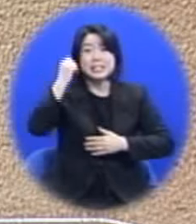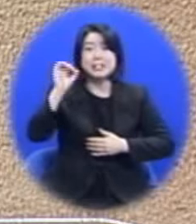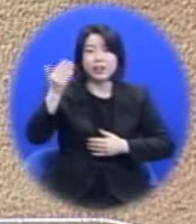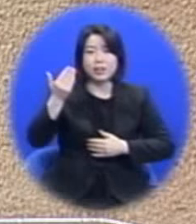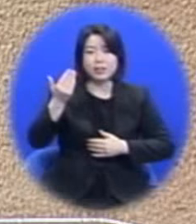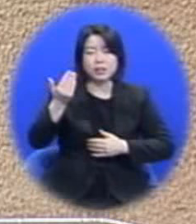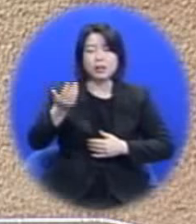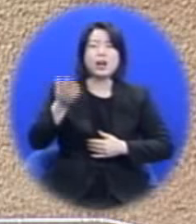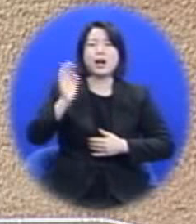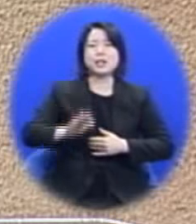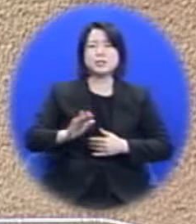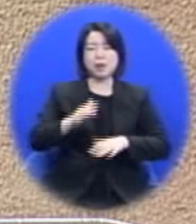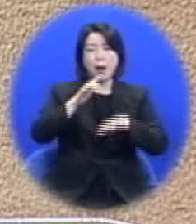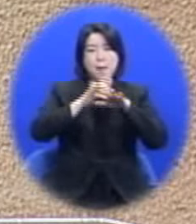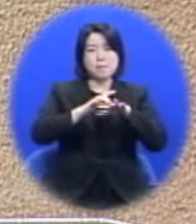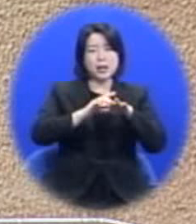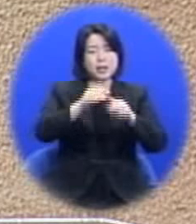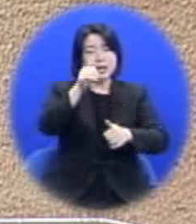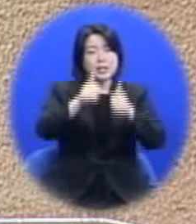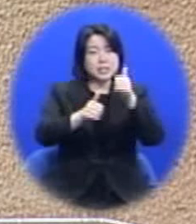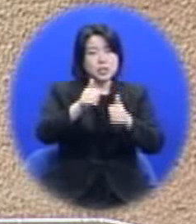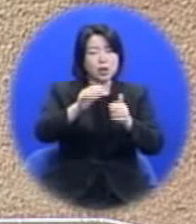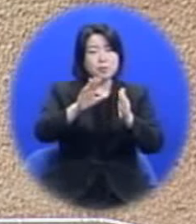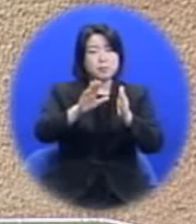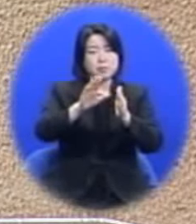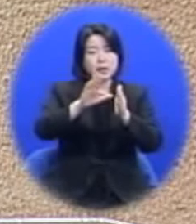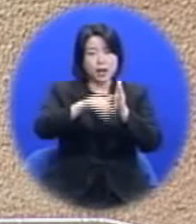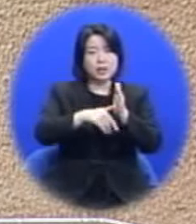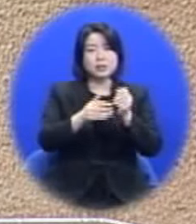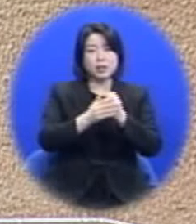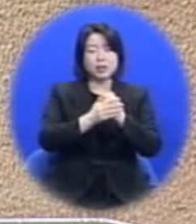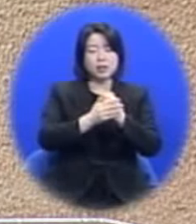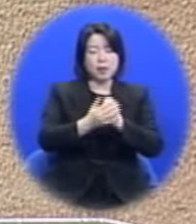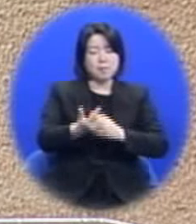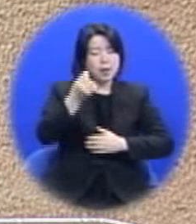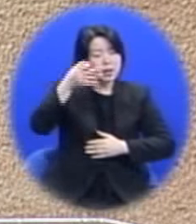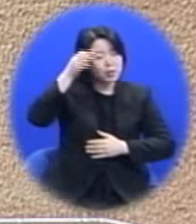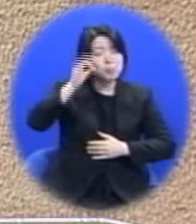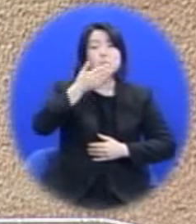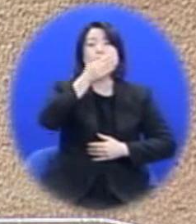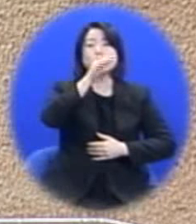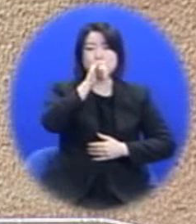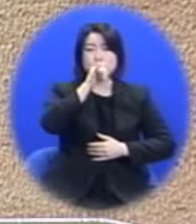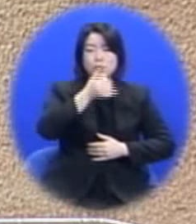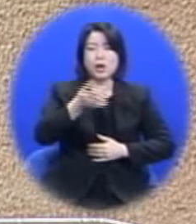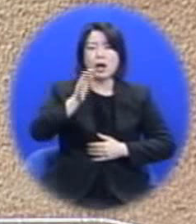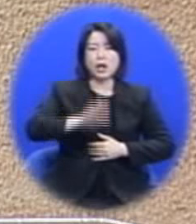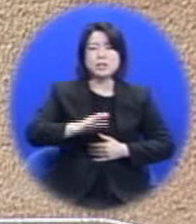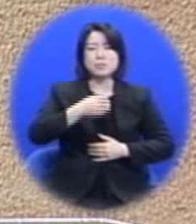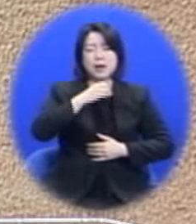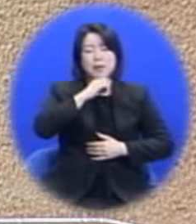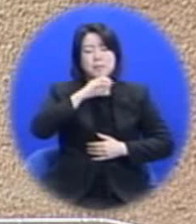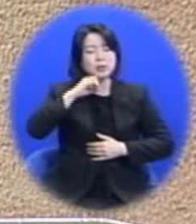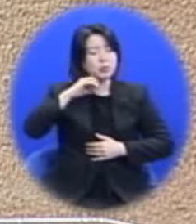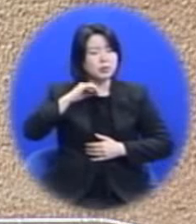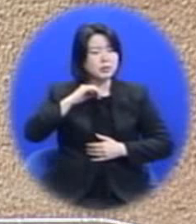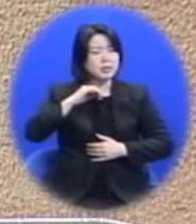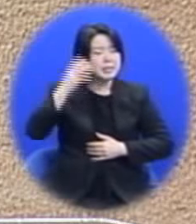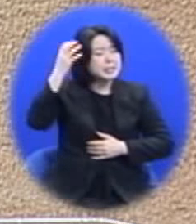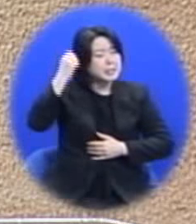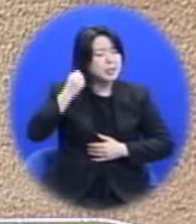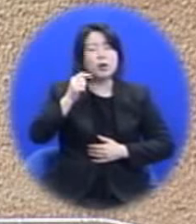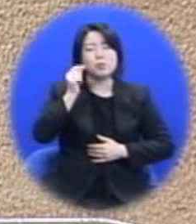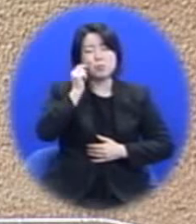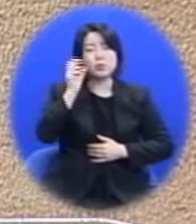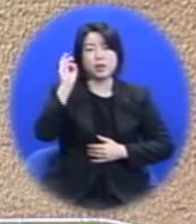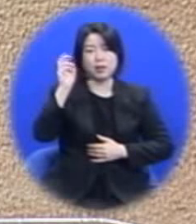때 금방 깨달아져요. 근데 베드로는 귀전으로도 안 들었던 거 같아요. 겟스만의